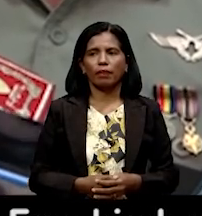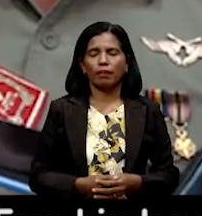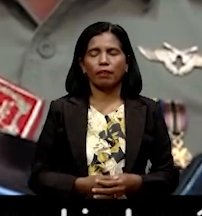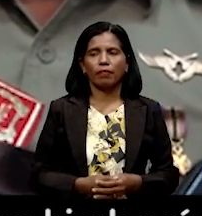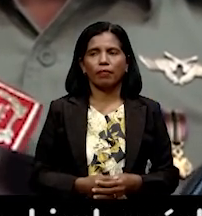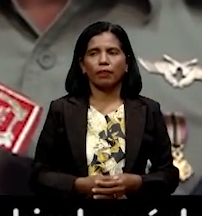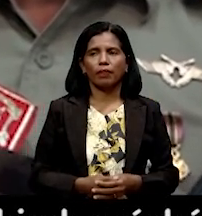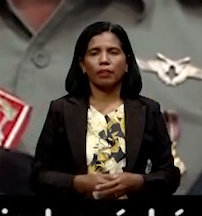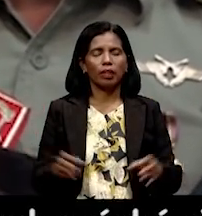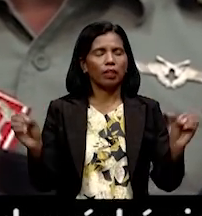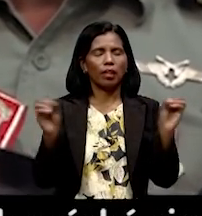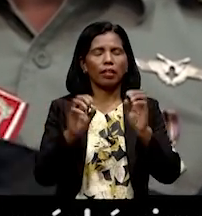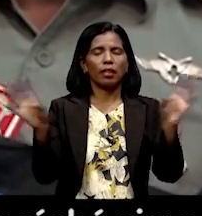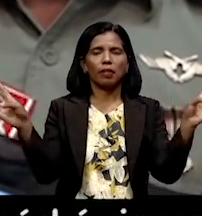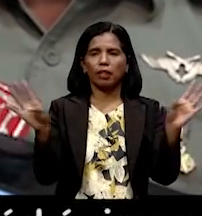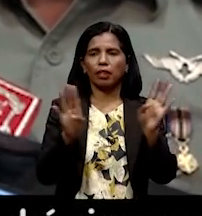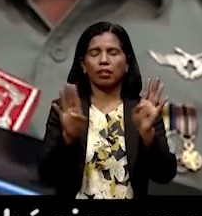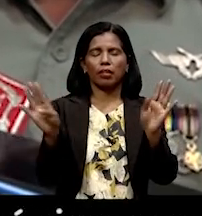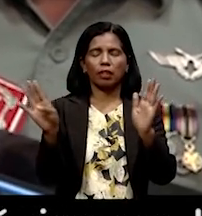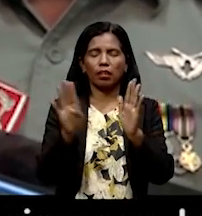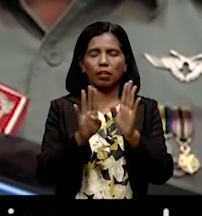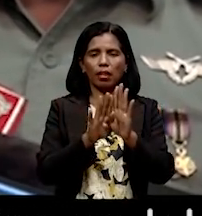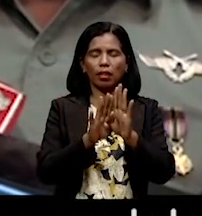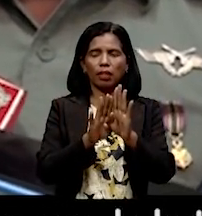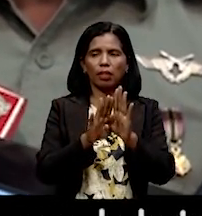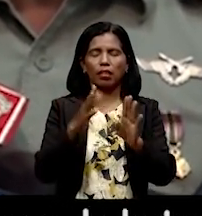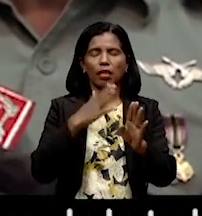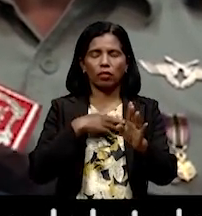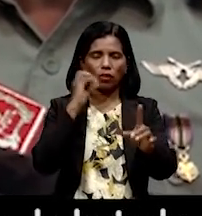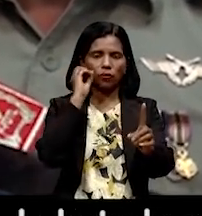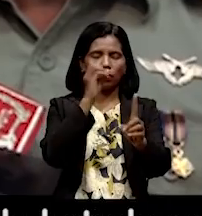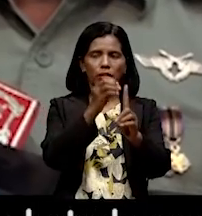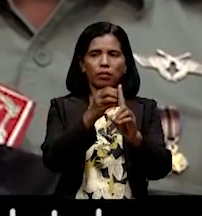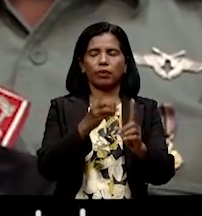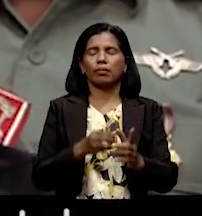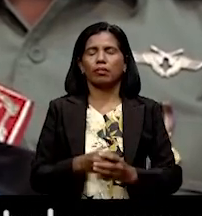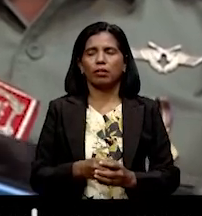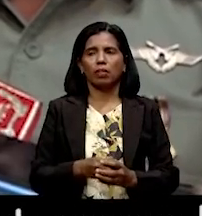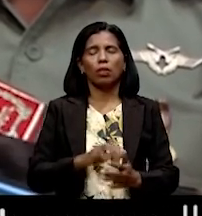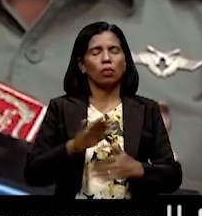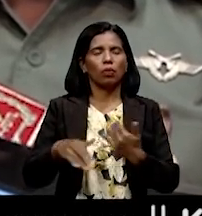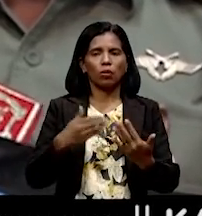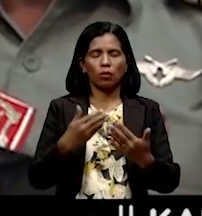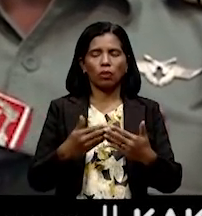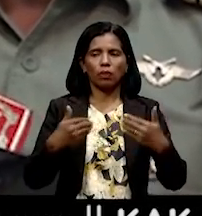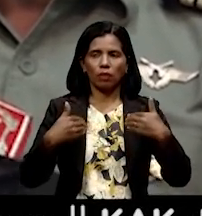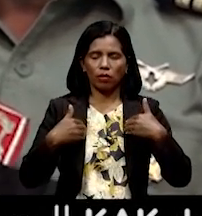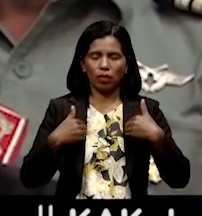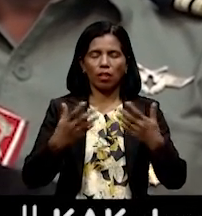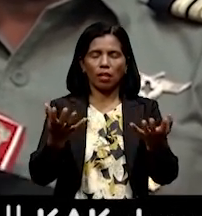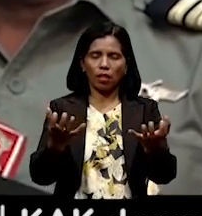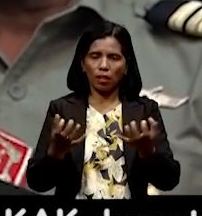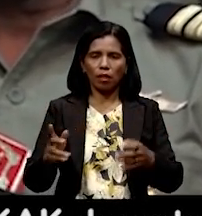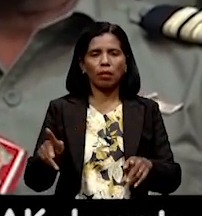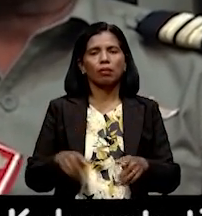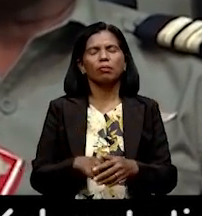la impedimento ia aunia objetivo né porque o todo agora o todo interesse político pode ser